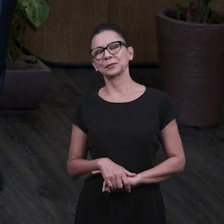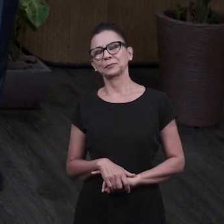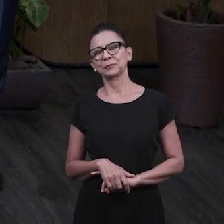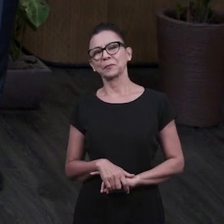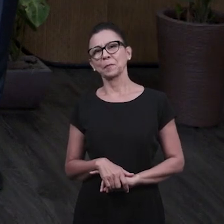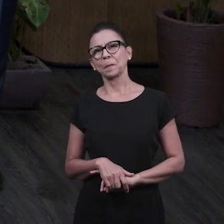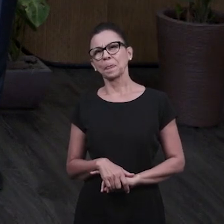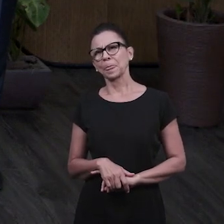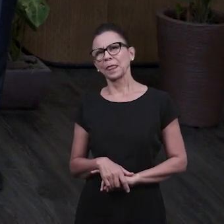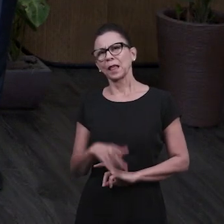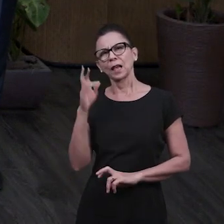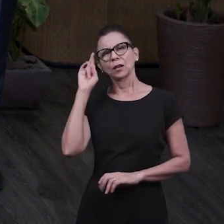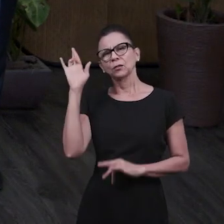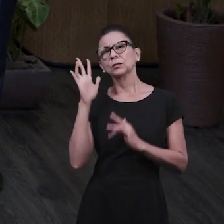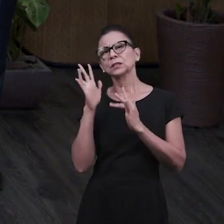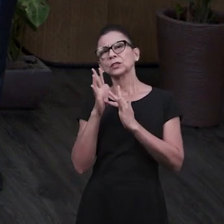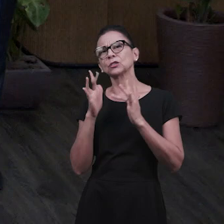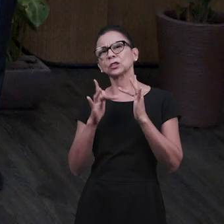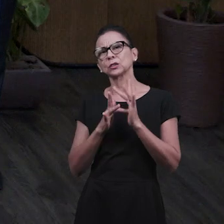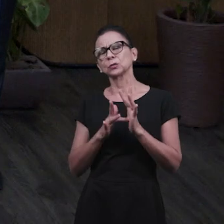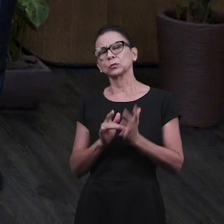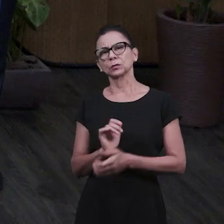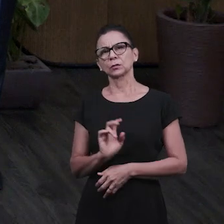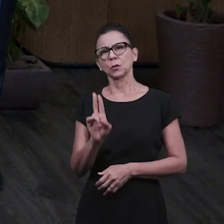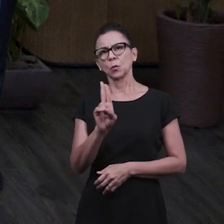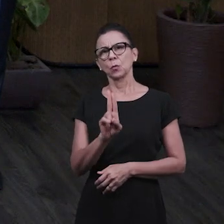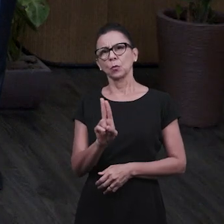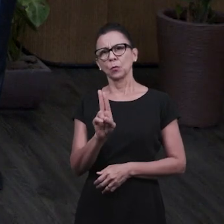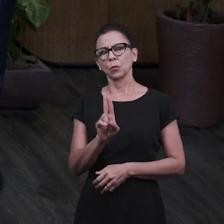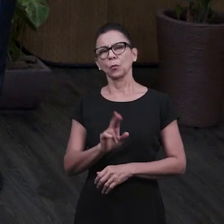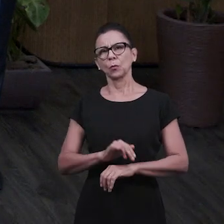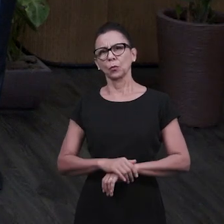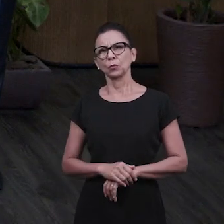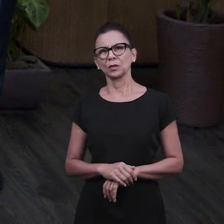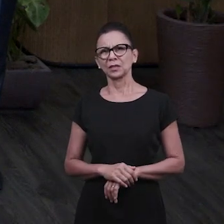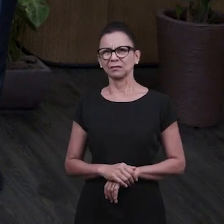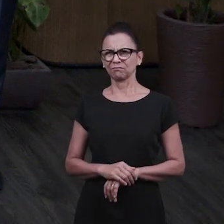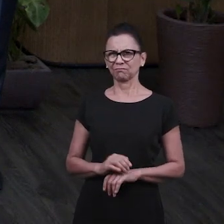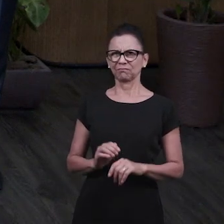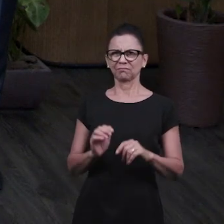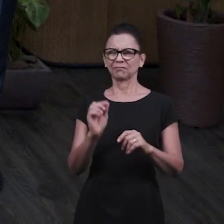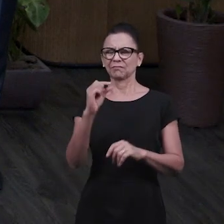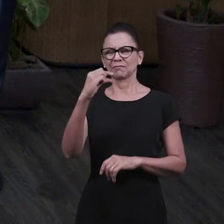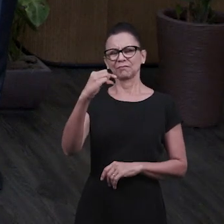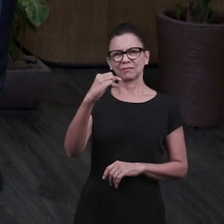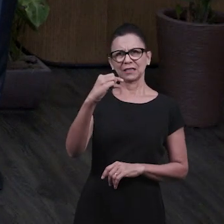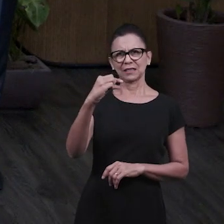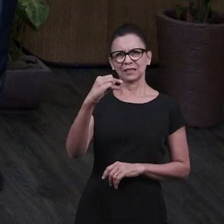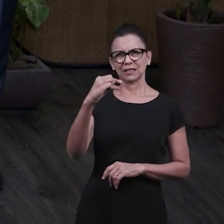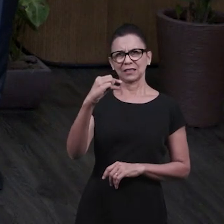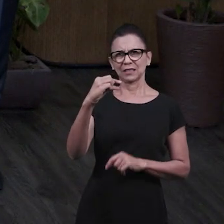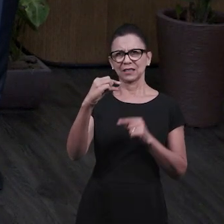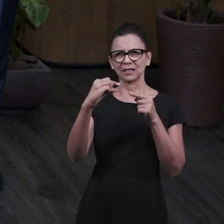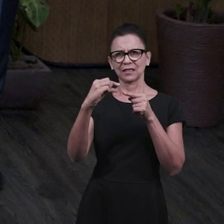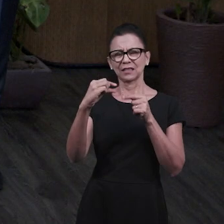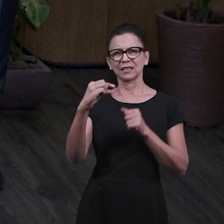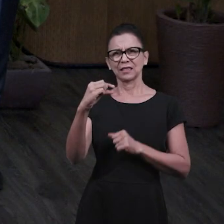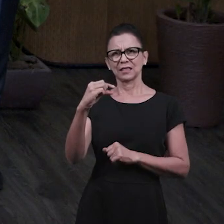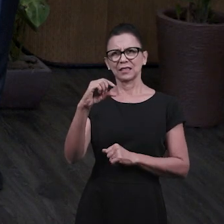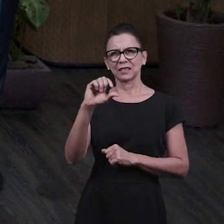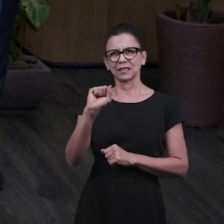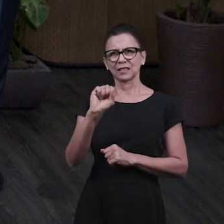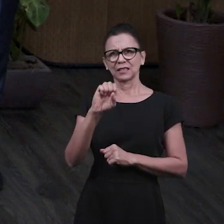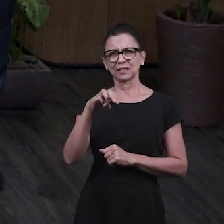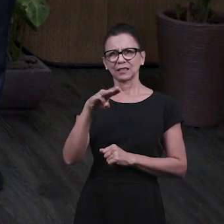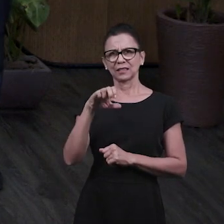Pour quelle raison le Seigneur Jésus utilise la figure d'une sémence pour faire